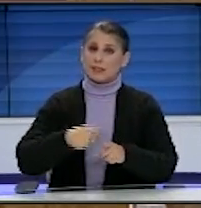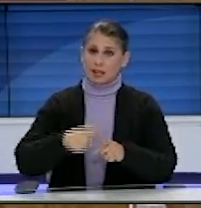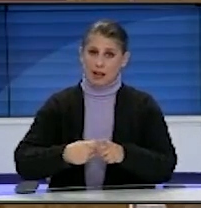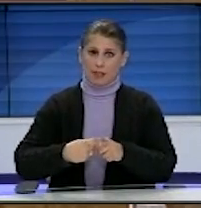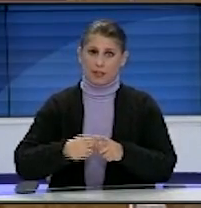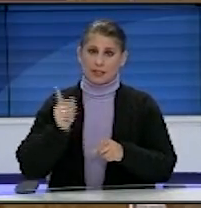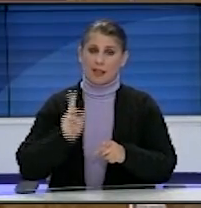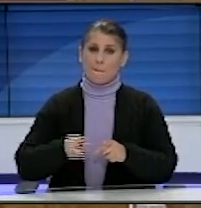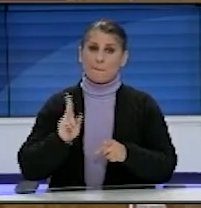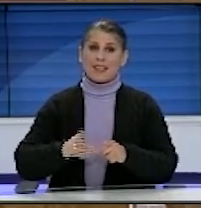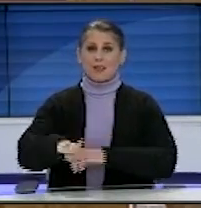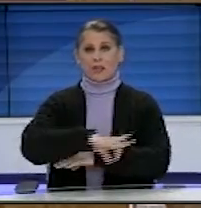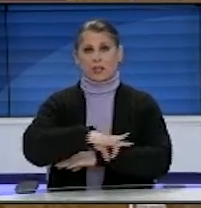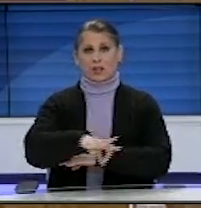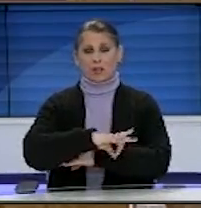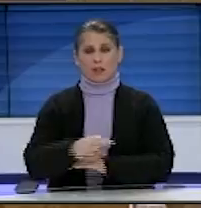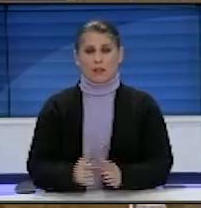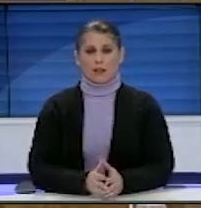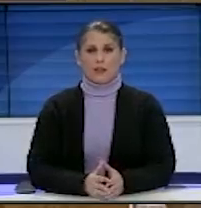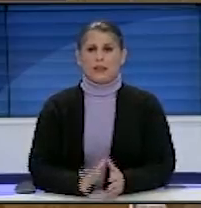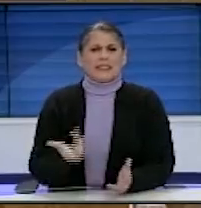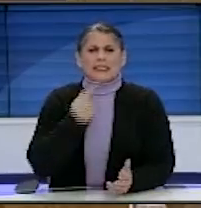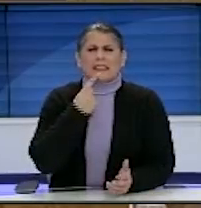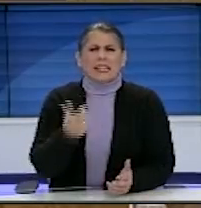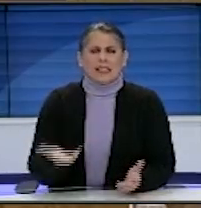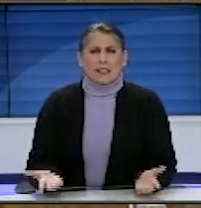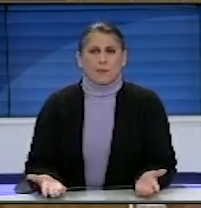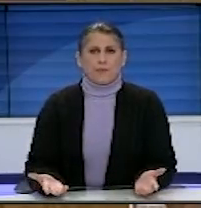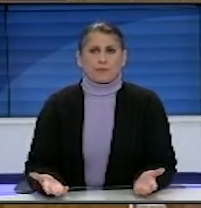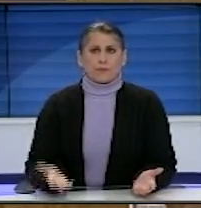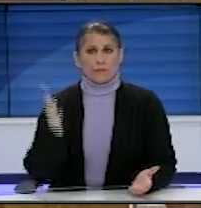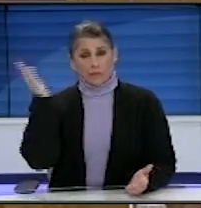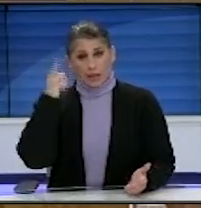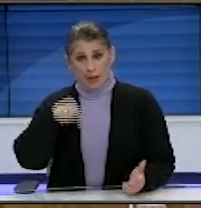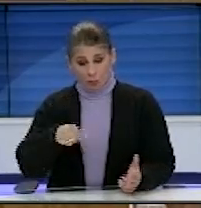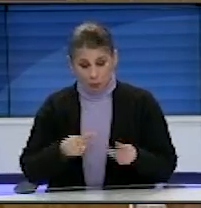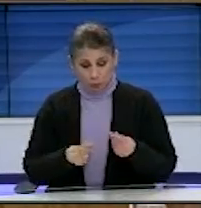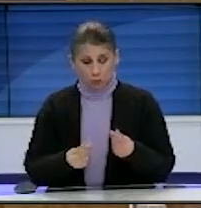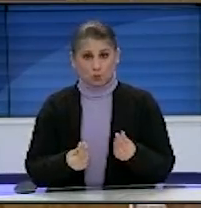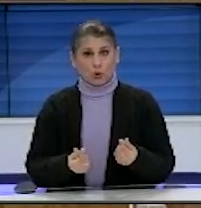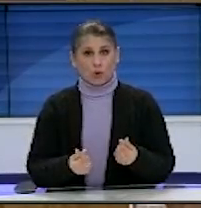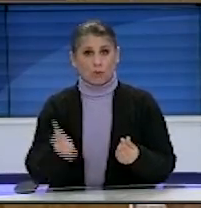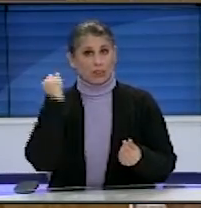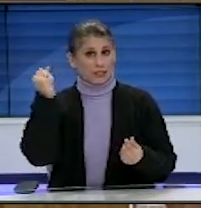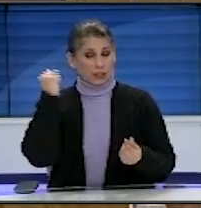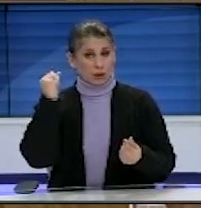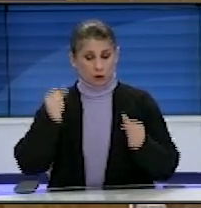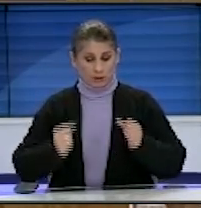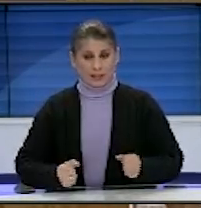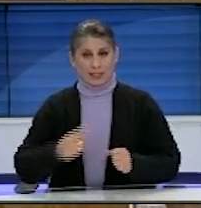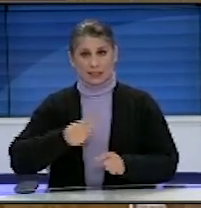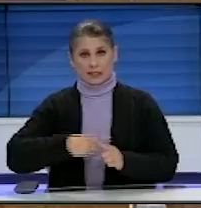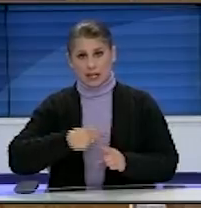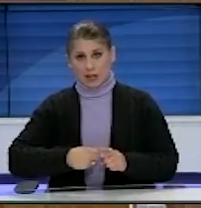Ελλάδας σε επικίνδυνα σχέδια. Τι του λέτε? Ότι δήθεν με αυτόν τον τρόπο ισχυροποιούνται οι θέσεις